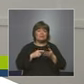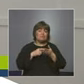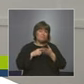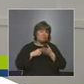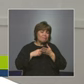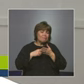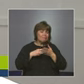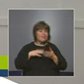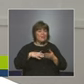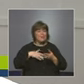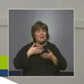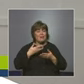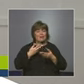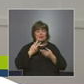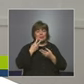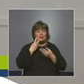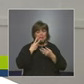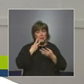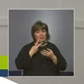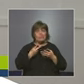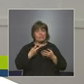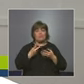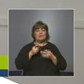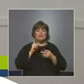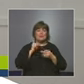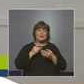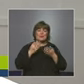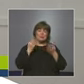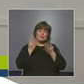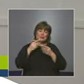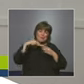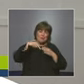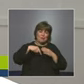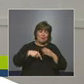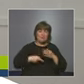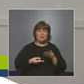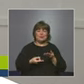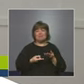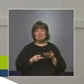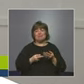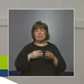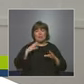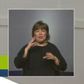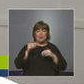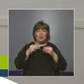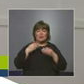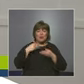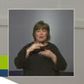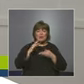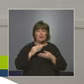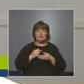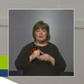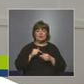впечатли ни, бихме могли да разширим нашите знания, тръгвайки от тази точка, кой да